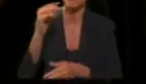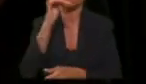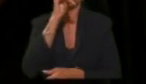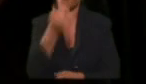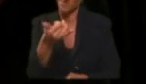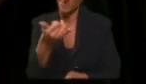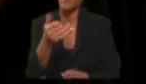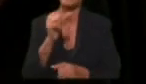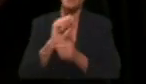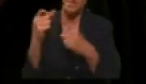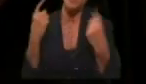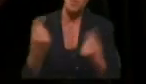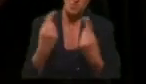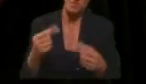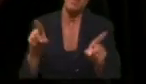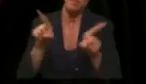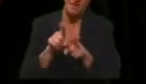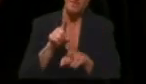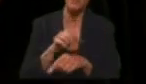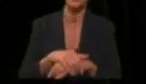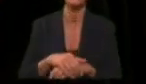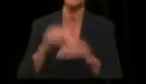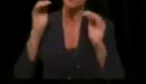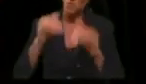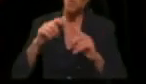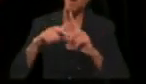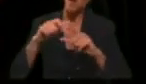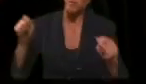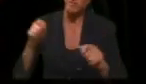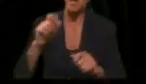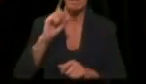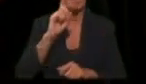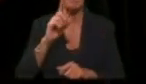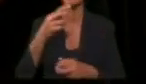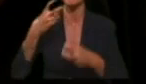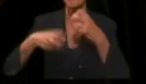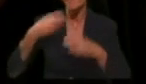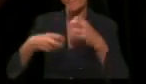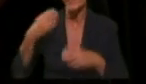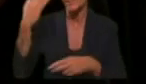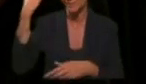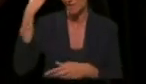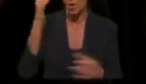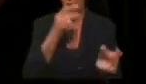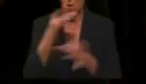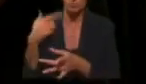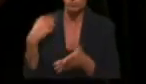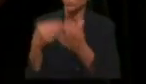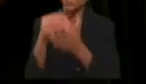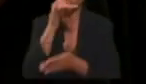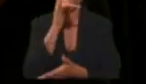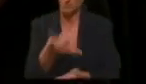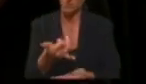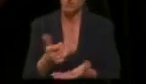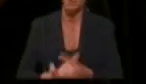zdarzają. Nie są to rzeczy niemożliwe do rozwiązania, natomiast też nie są to rzeczy, które można od tak bez na